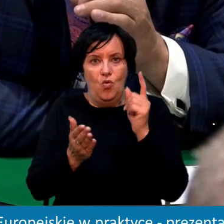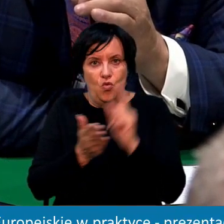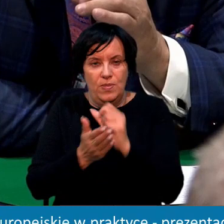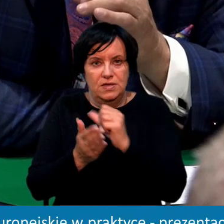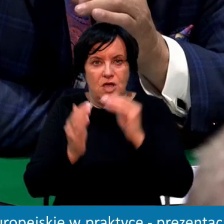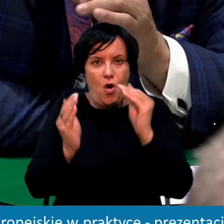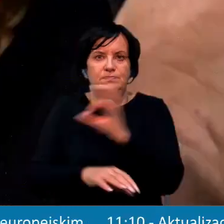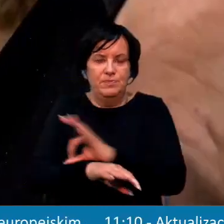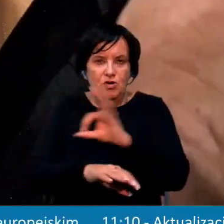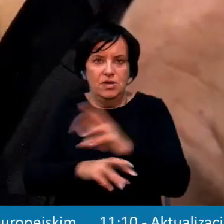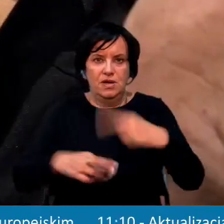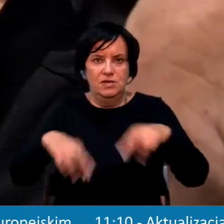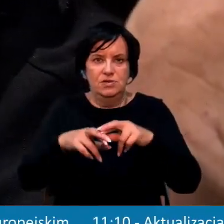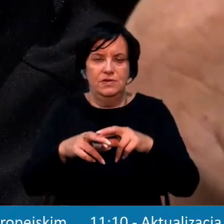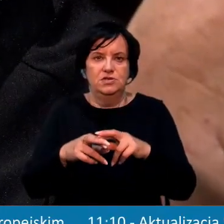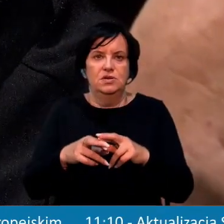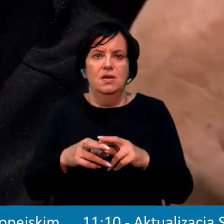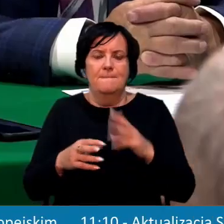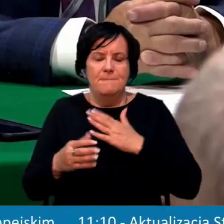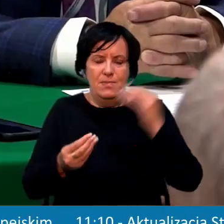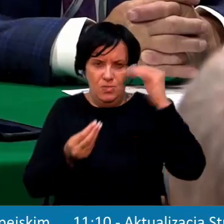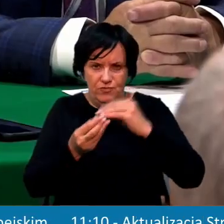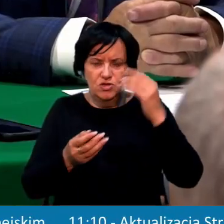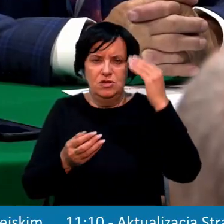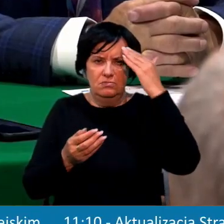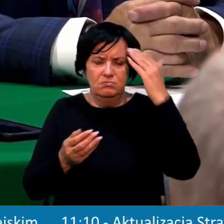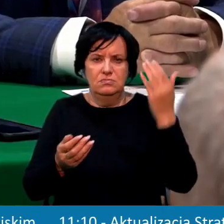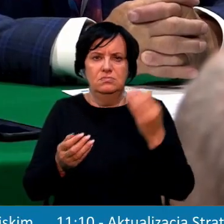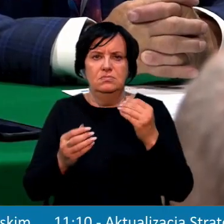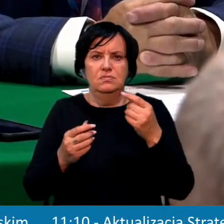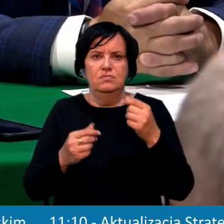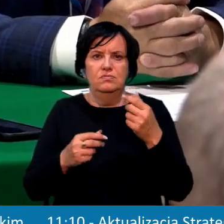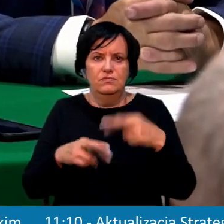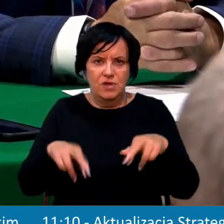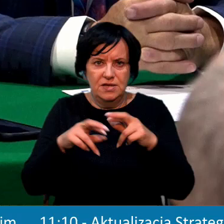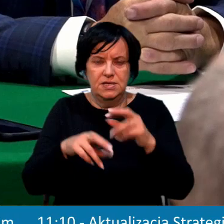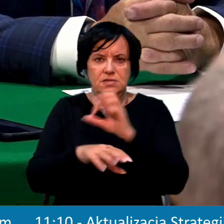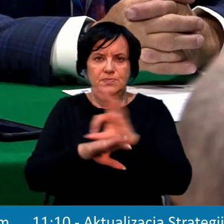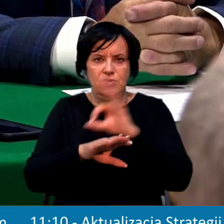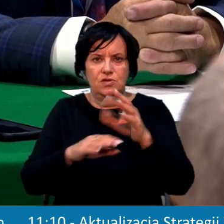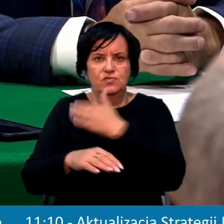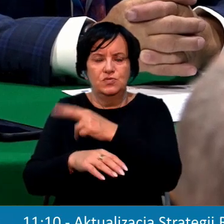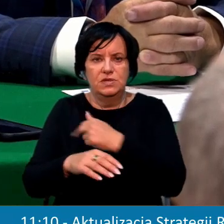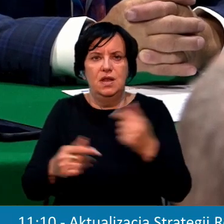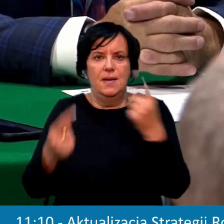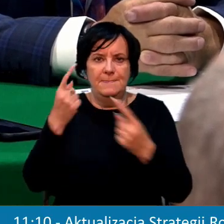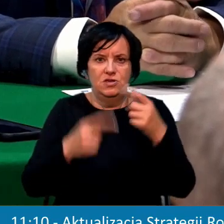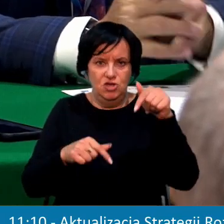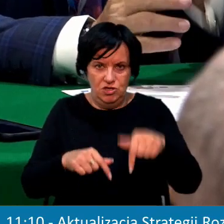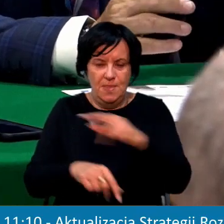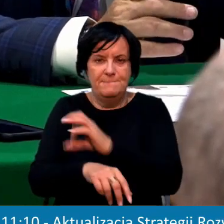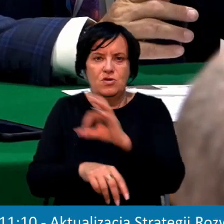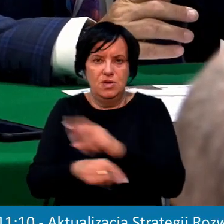funkcjonowania szpitala. My tutaj mamy duże doświadczenia w realizacji projektów ze szpitalem i myślę, że ten projekt też